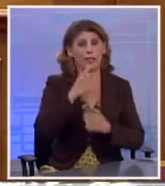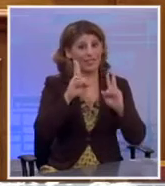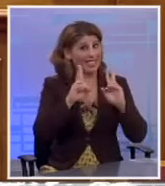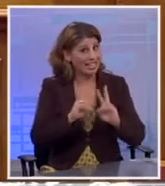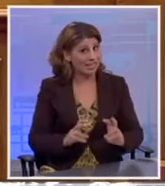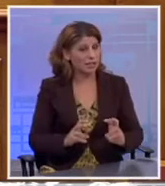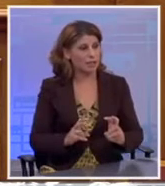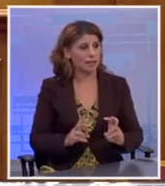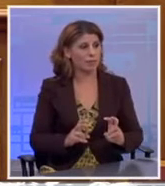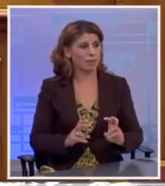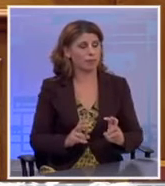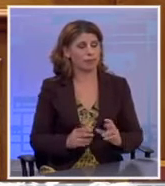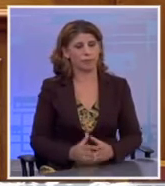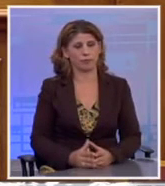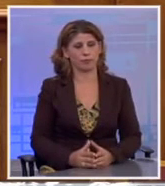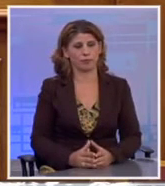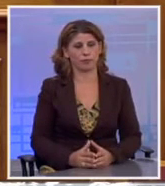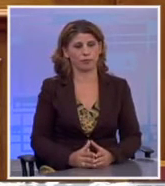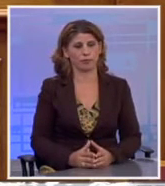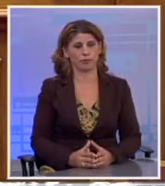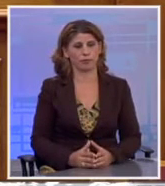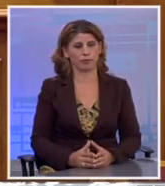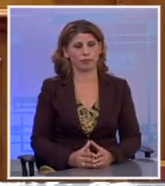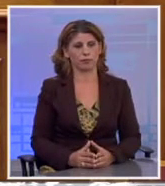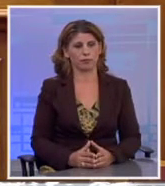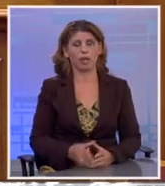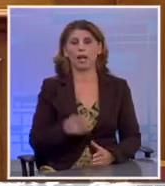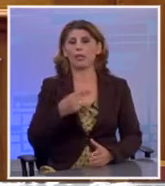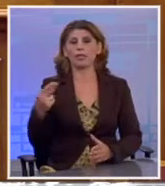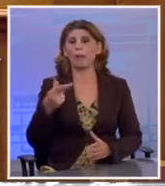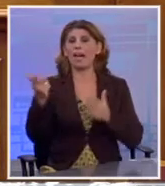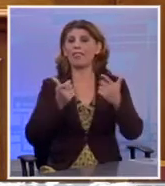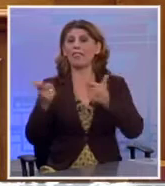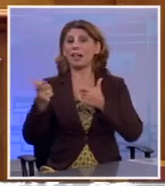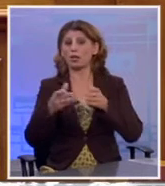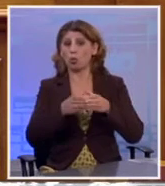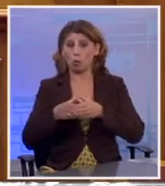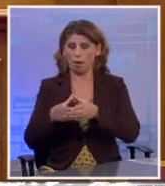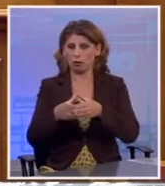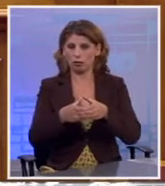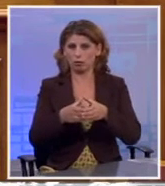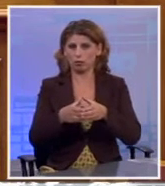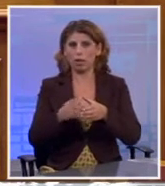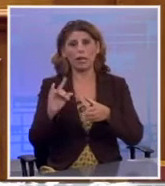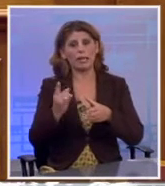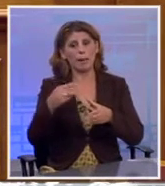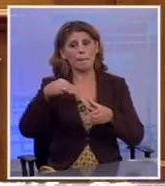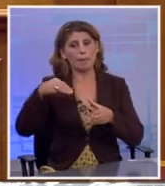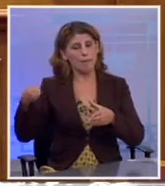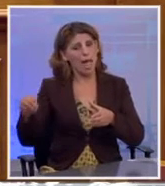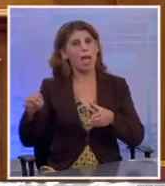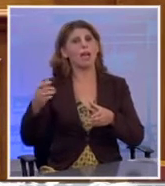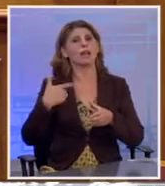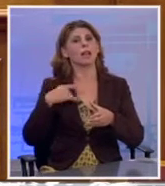που είναι για τα δάνεια, είτε ΜΜΕ είτε